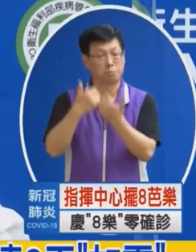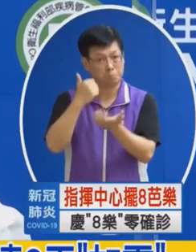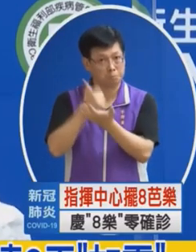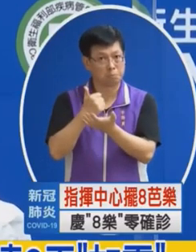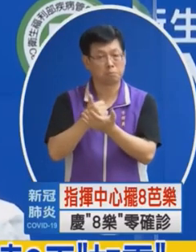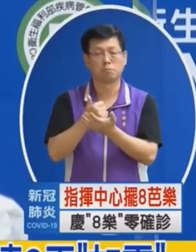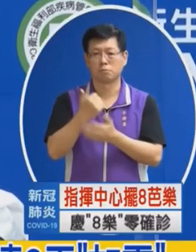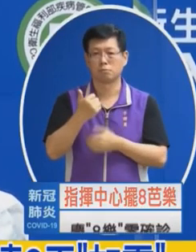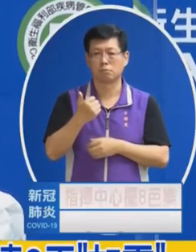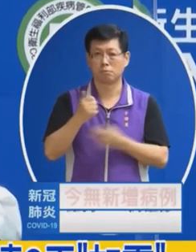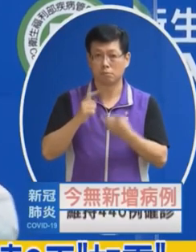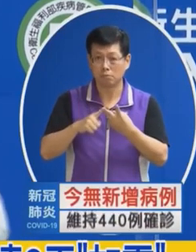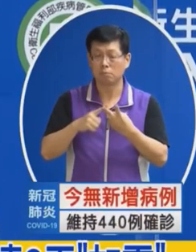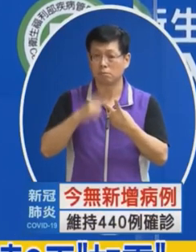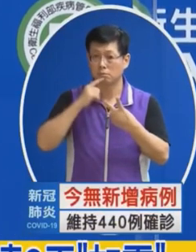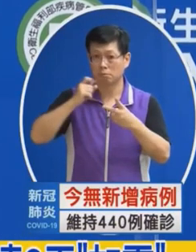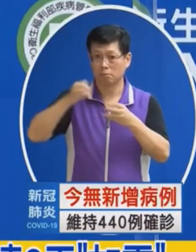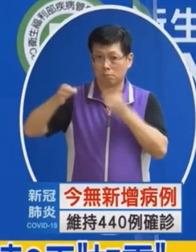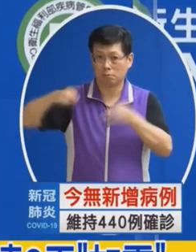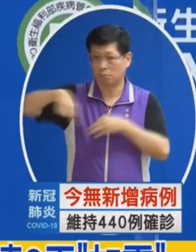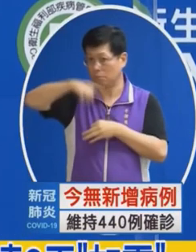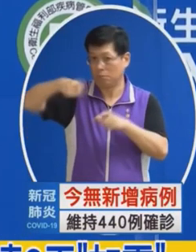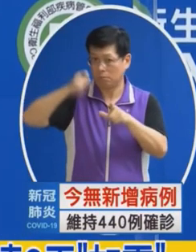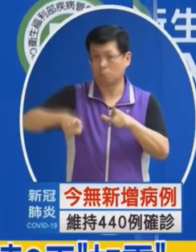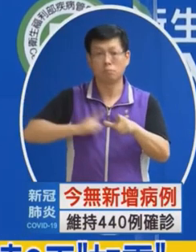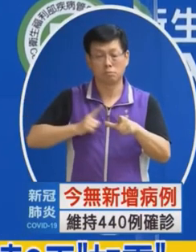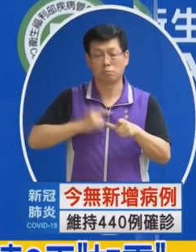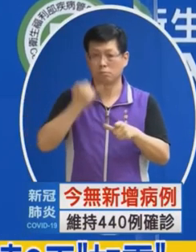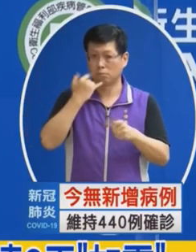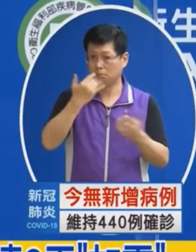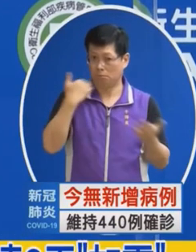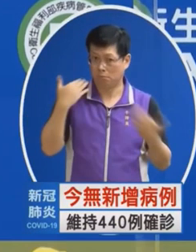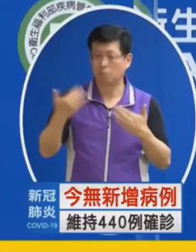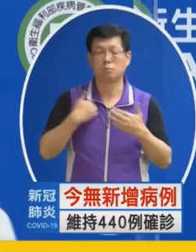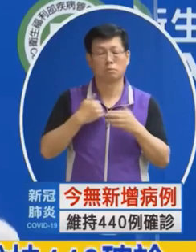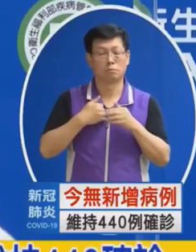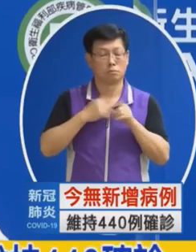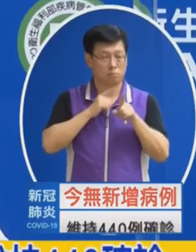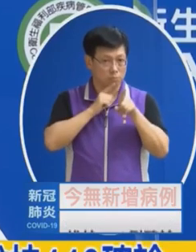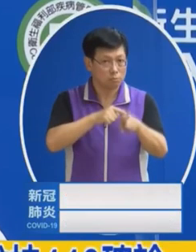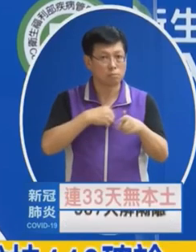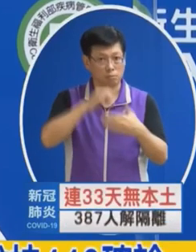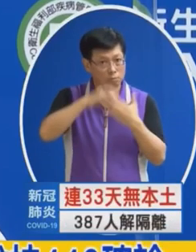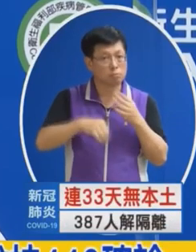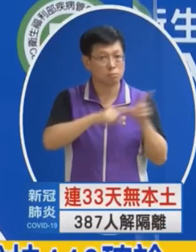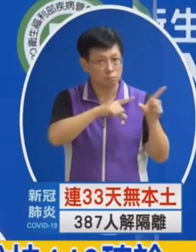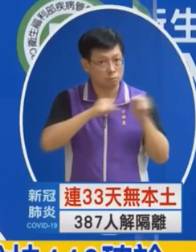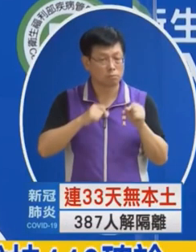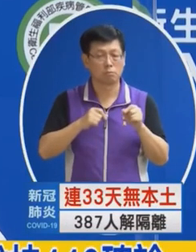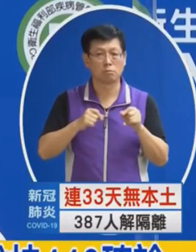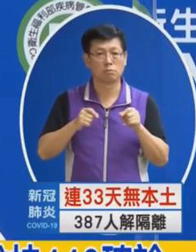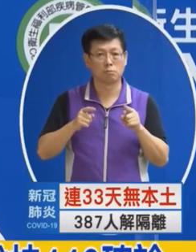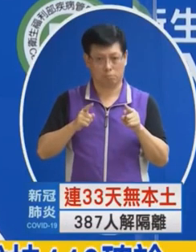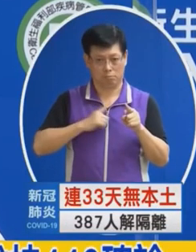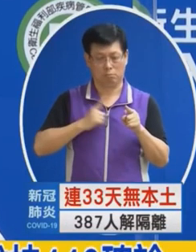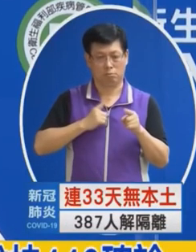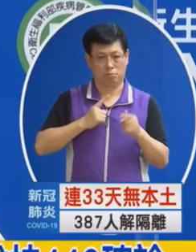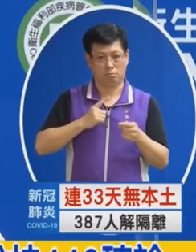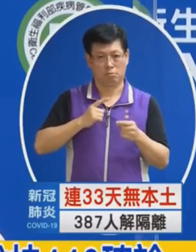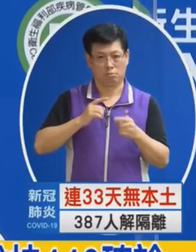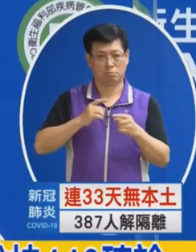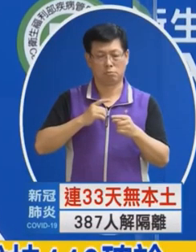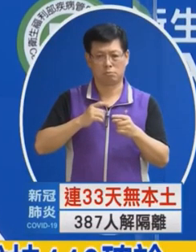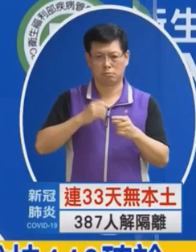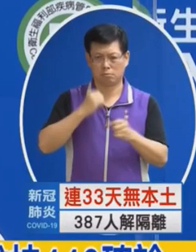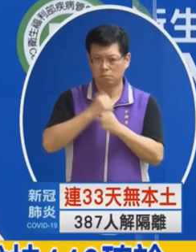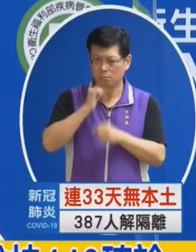件，那能够业者能够清楚的表示他能够遵守这样的一个规范，有这样的执行力，那